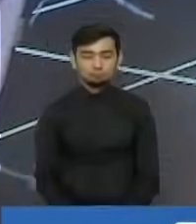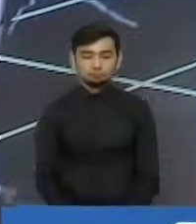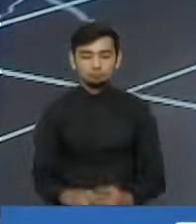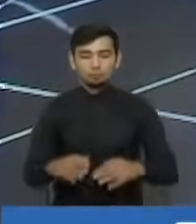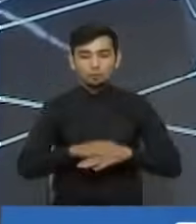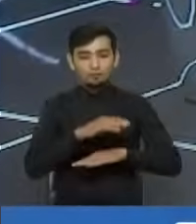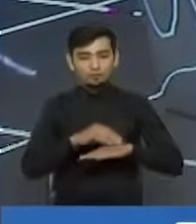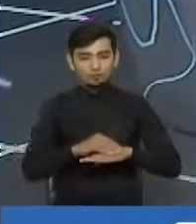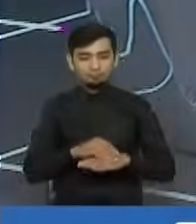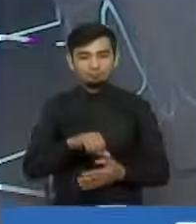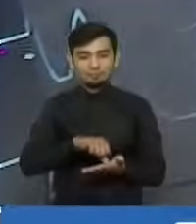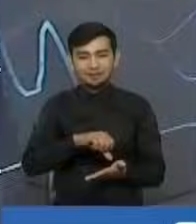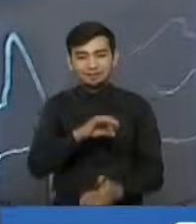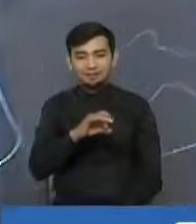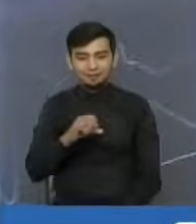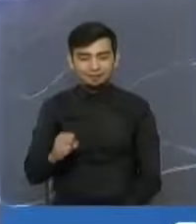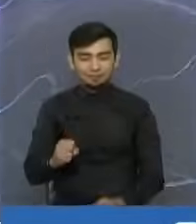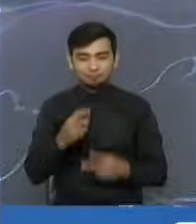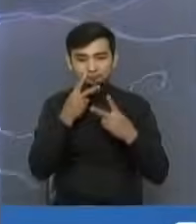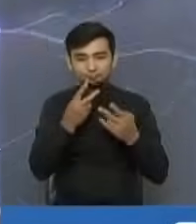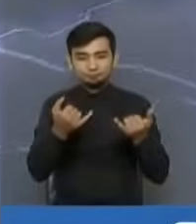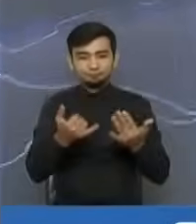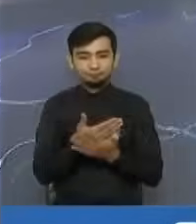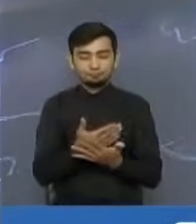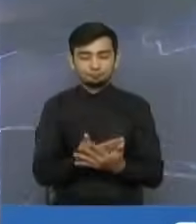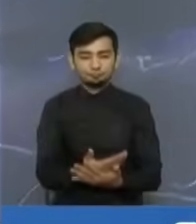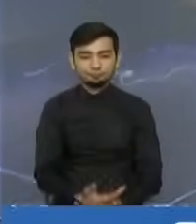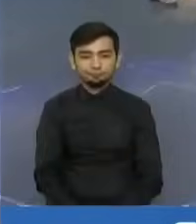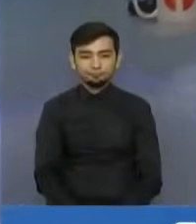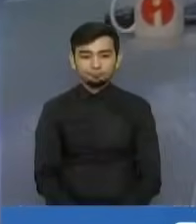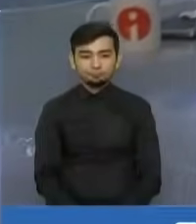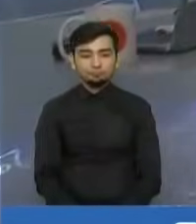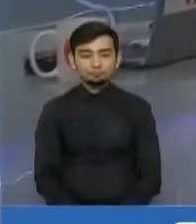Добрый вечер Я Ирина евгеньева и смотрите сегодня в информбюро